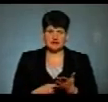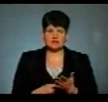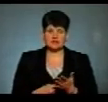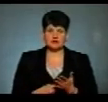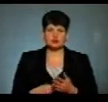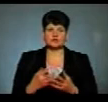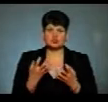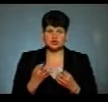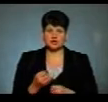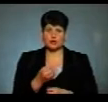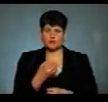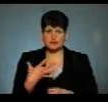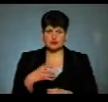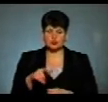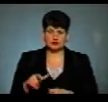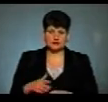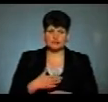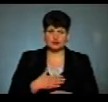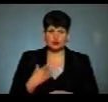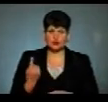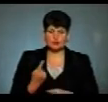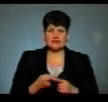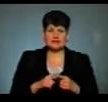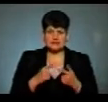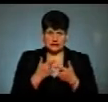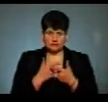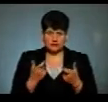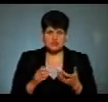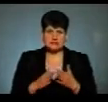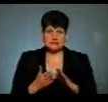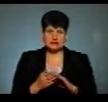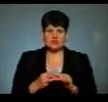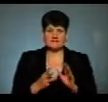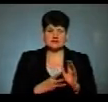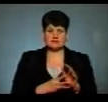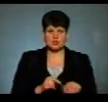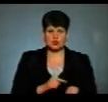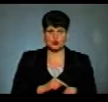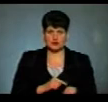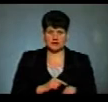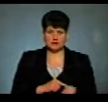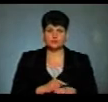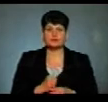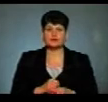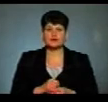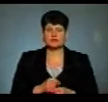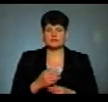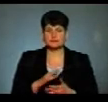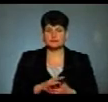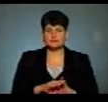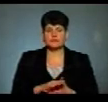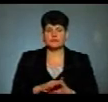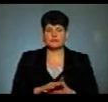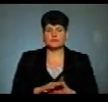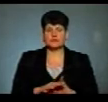у 15 жителів нашої області. Це інформація станом на 18 годину. Дані нам повідомив Володимир